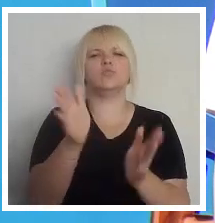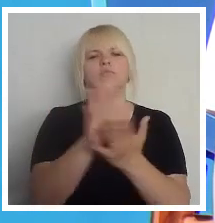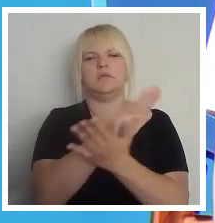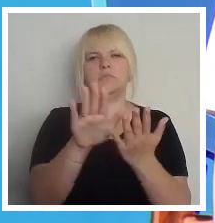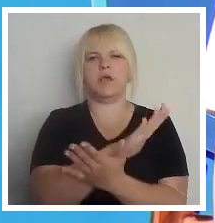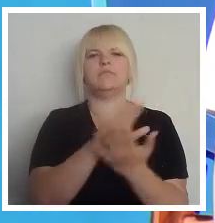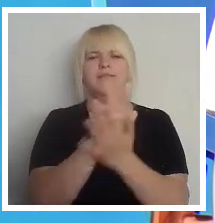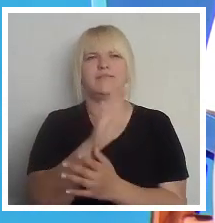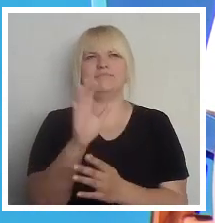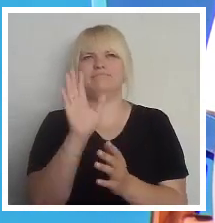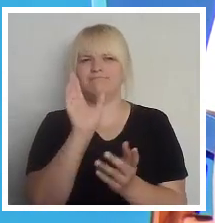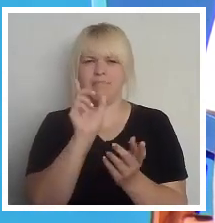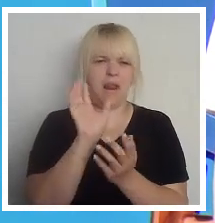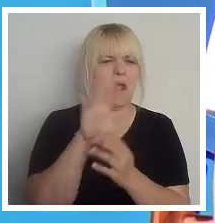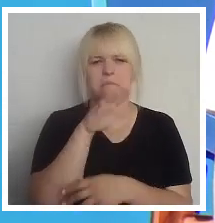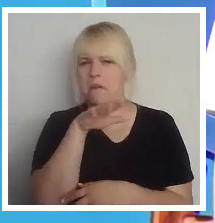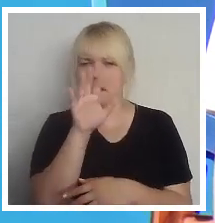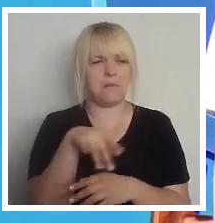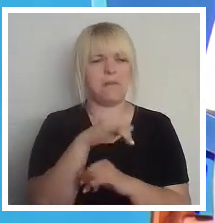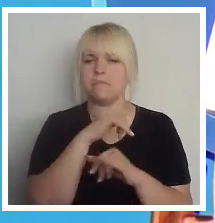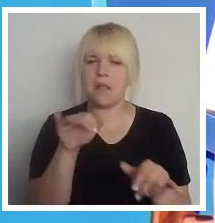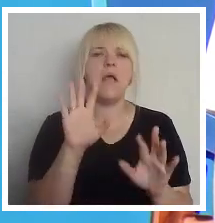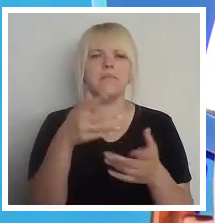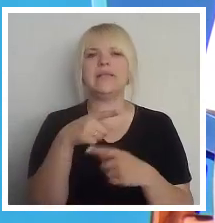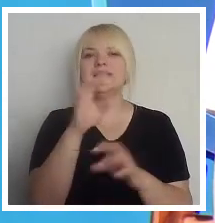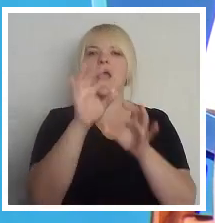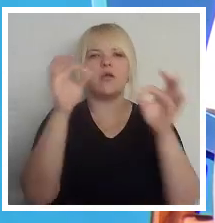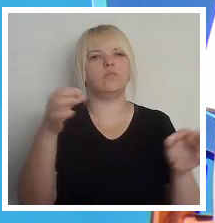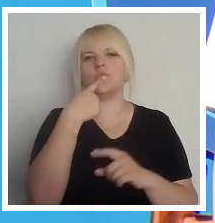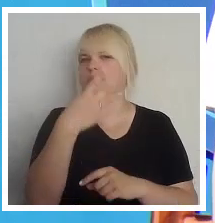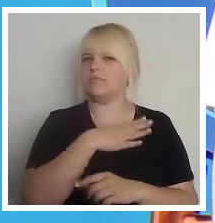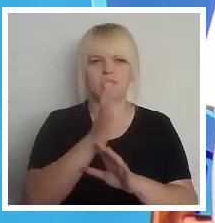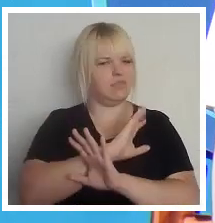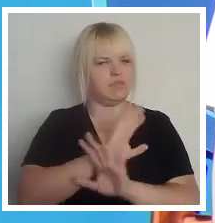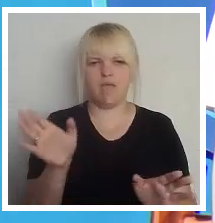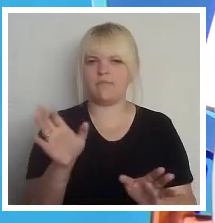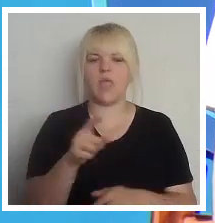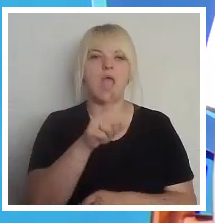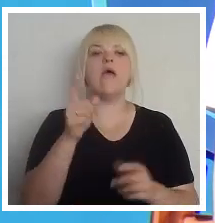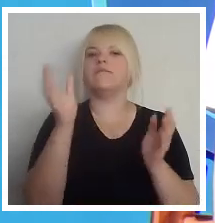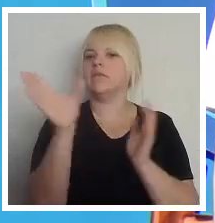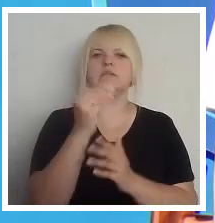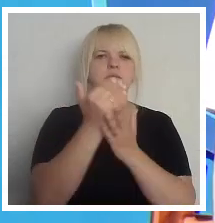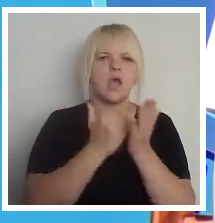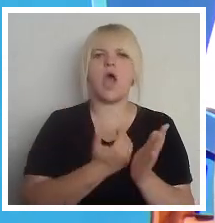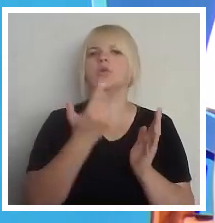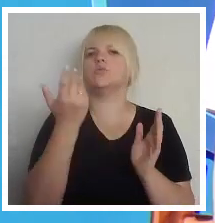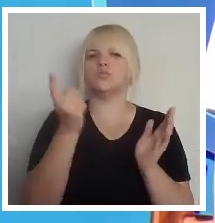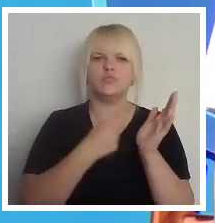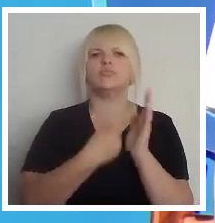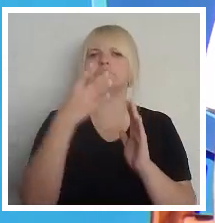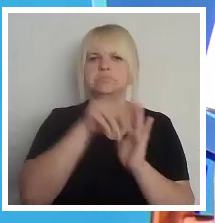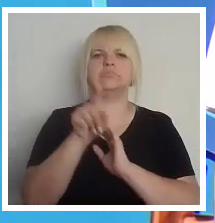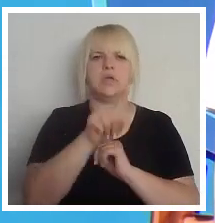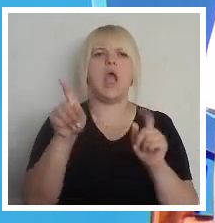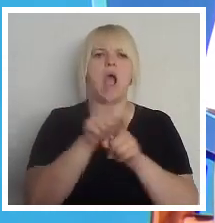blā. Mēs jau pašā sākumā teicam, nē, mēs, protams, visu saturu, kas ir žurnālā, mēs, tas būs aiz maksas sienas arī mūsu portālā,